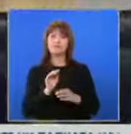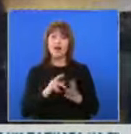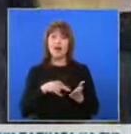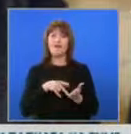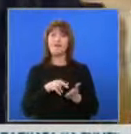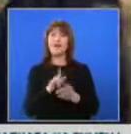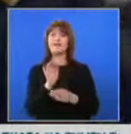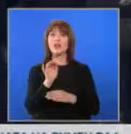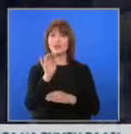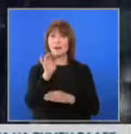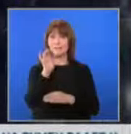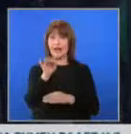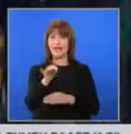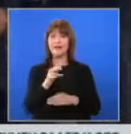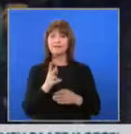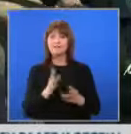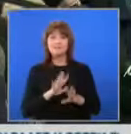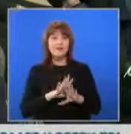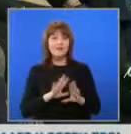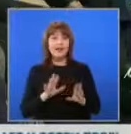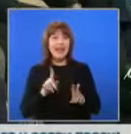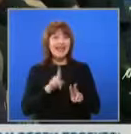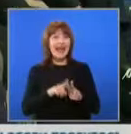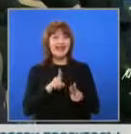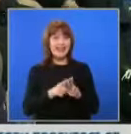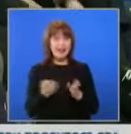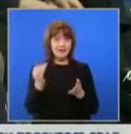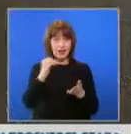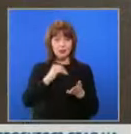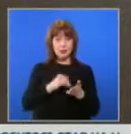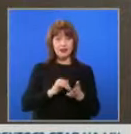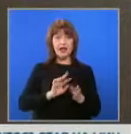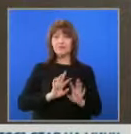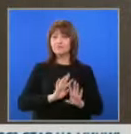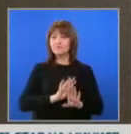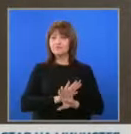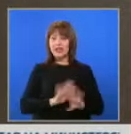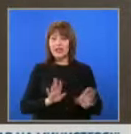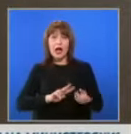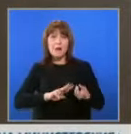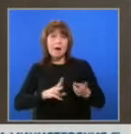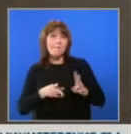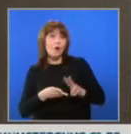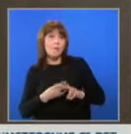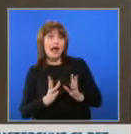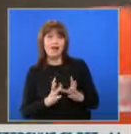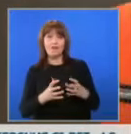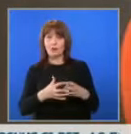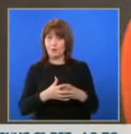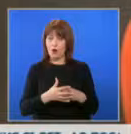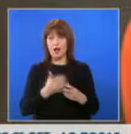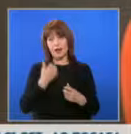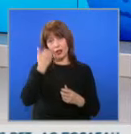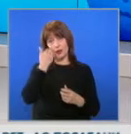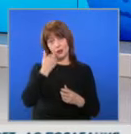в националния отбор, как веднага се промени облика на отбора. И мисля, че така с него националният отбор има едно много добро бъдеще.